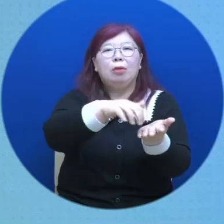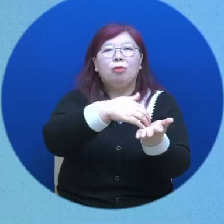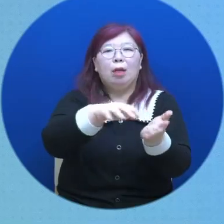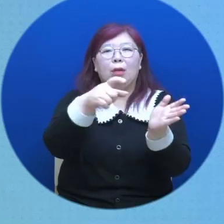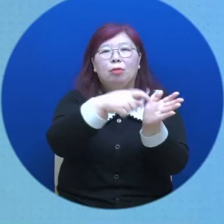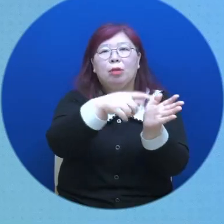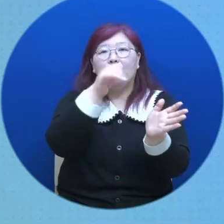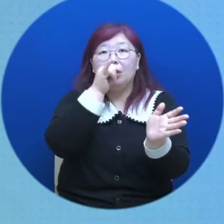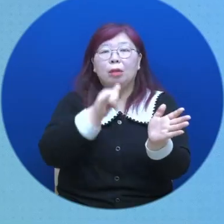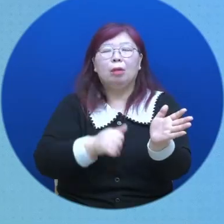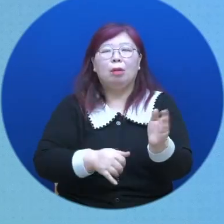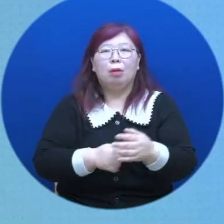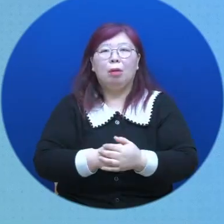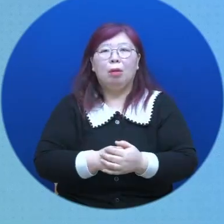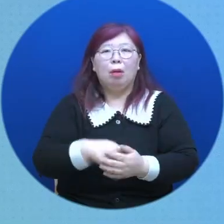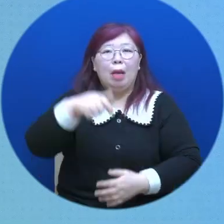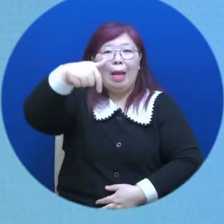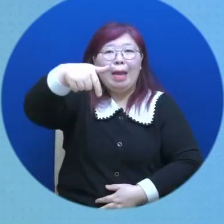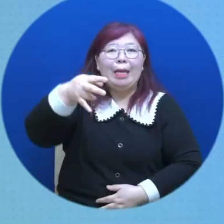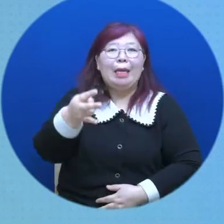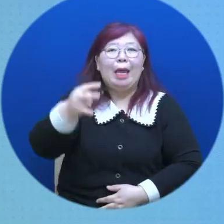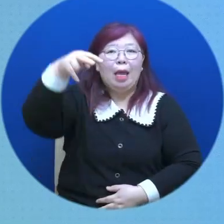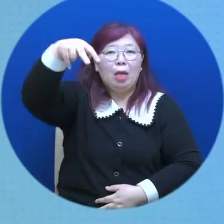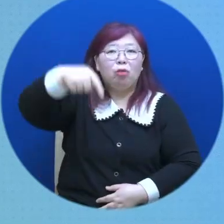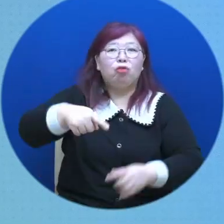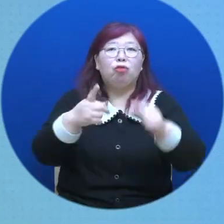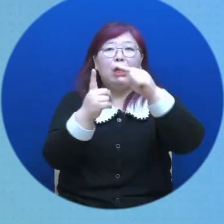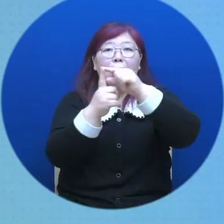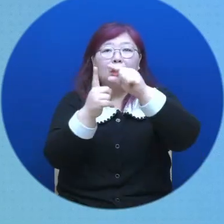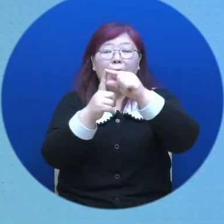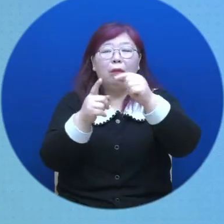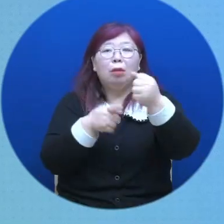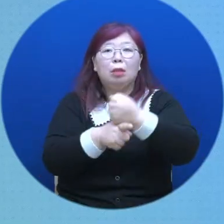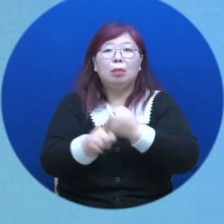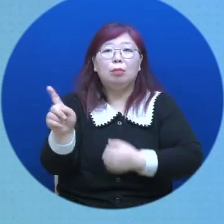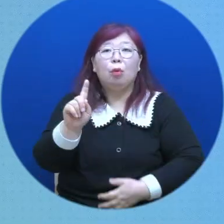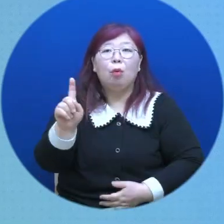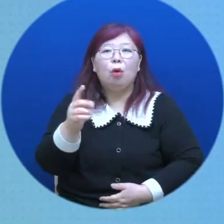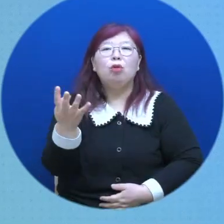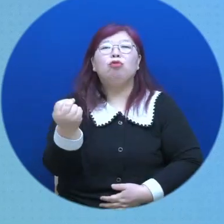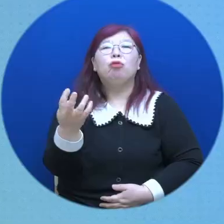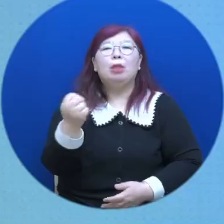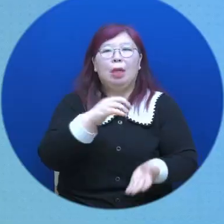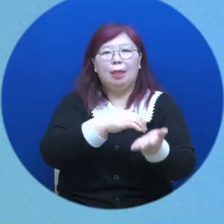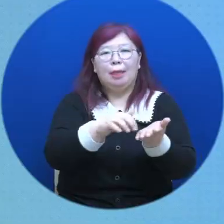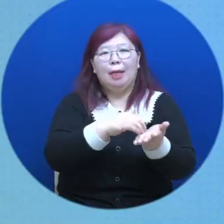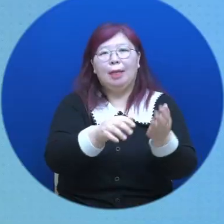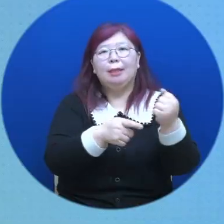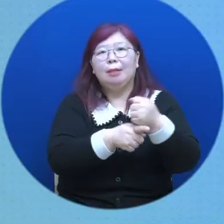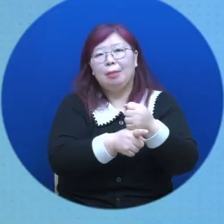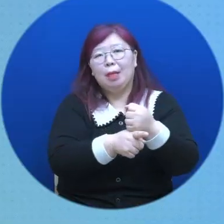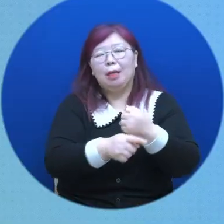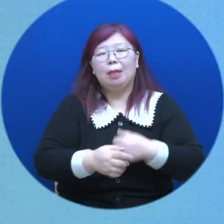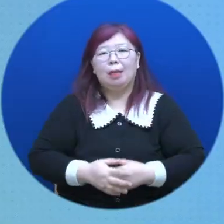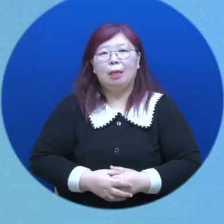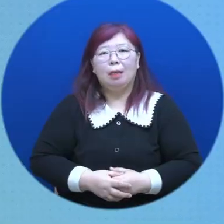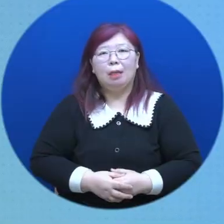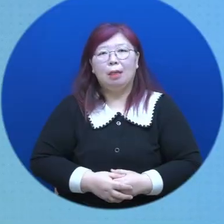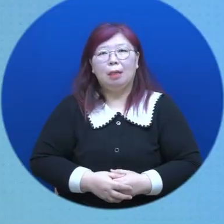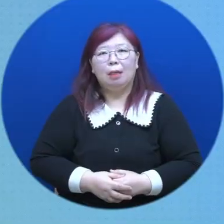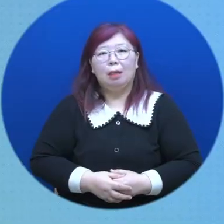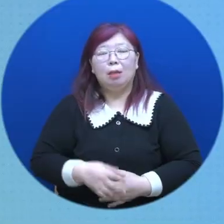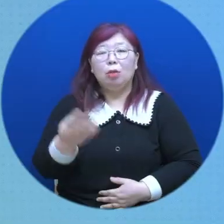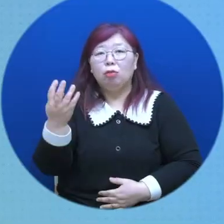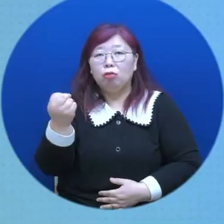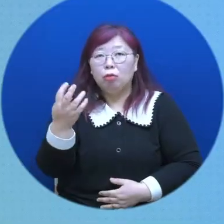있어요. 계수란 무엇입니까? 숫자를 세라는 말이죠. 그런데 이 숫자를 세라